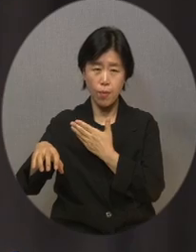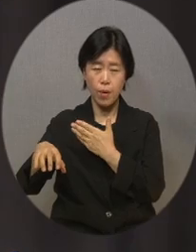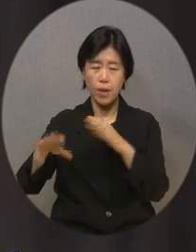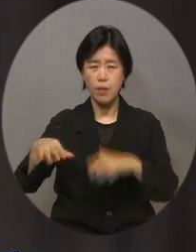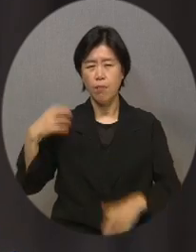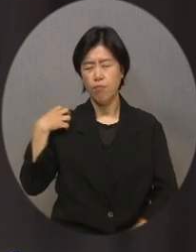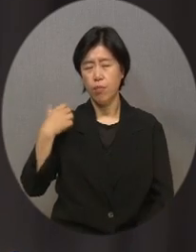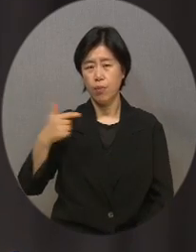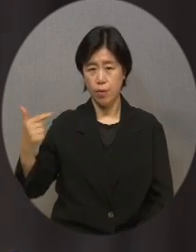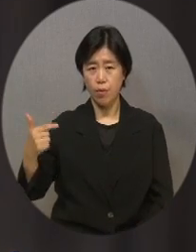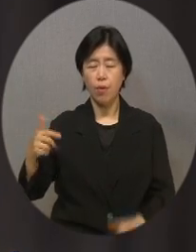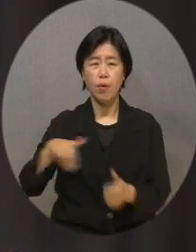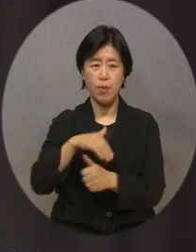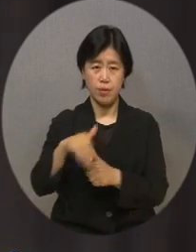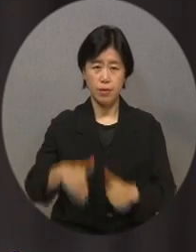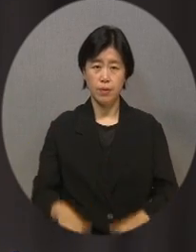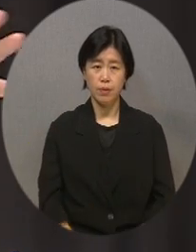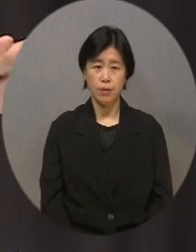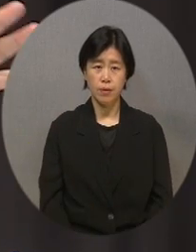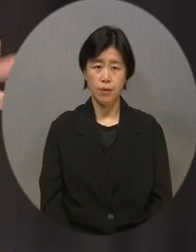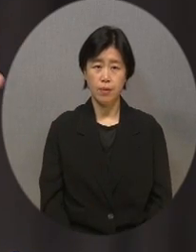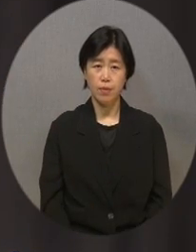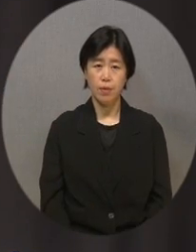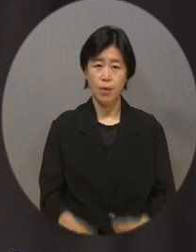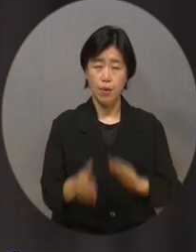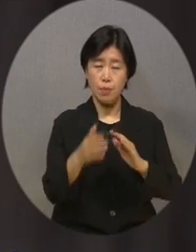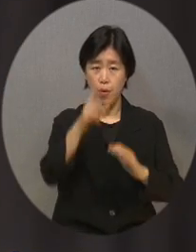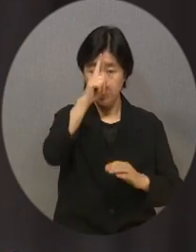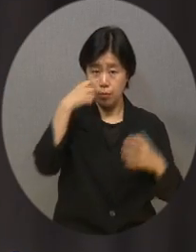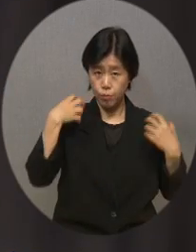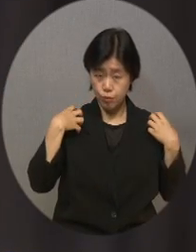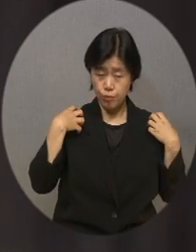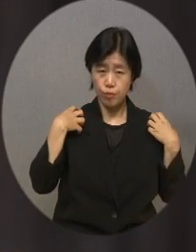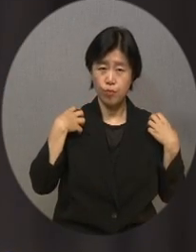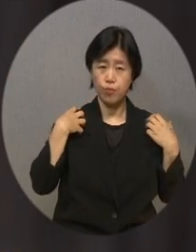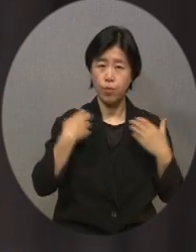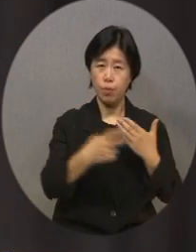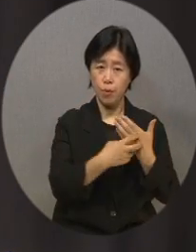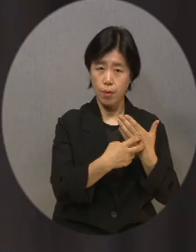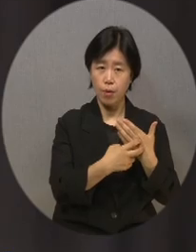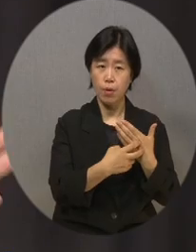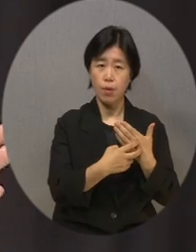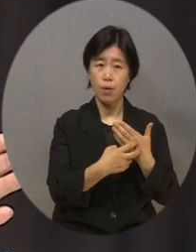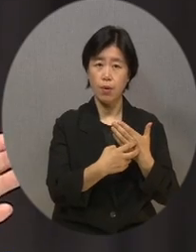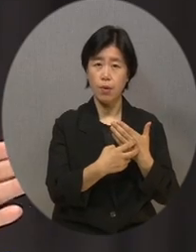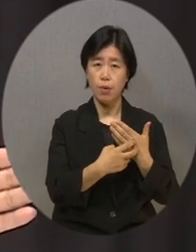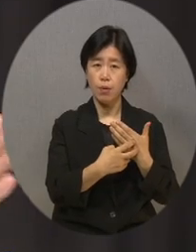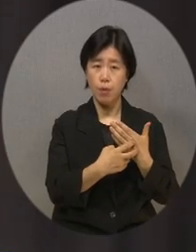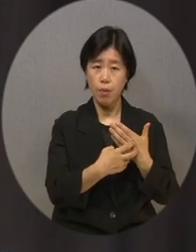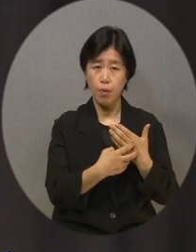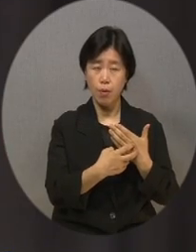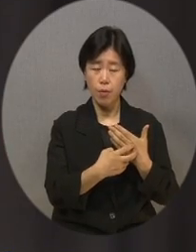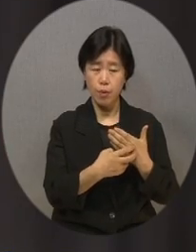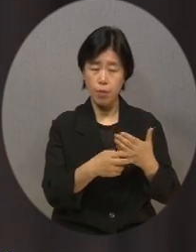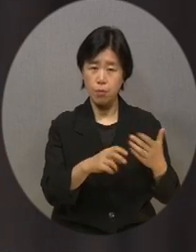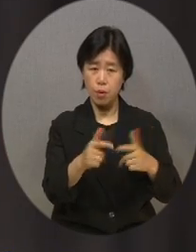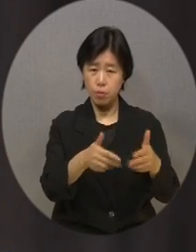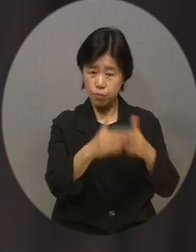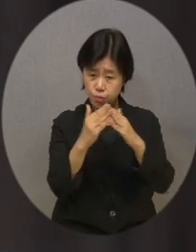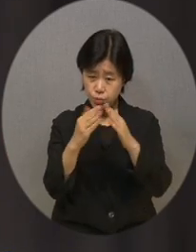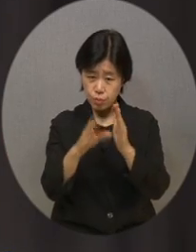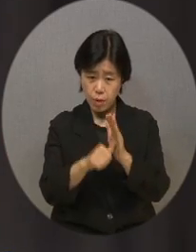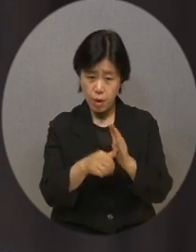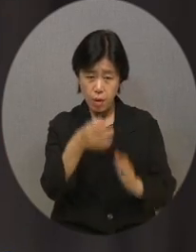금방 말씀하신 것처럼 지금 지방의료원이나 이 다른 국공립병원이 흑자를 내고 있는 곳이 얼마나 있는지 한번 이제 보시긴 해야